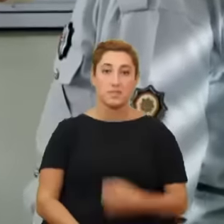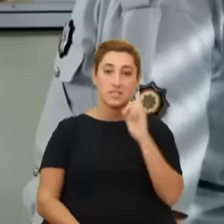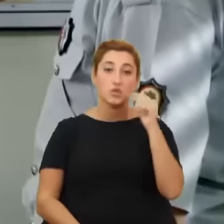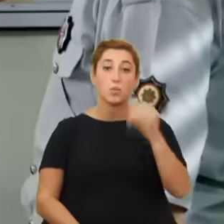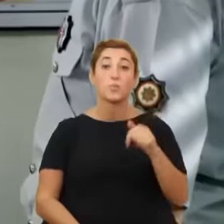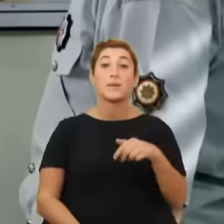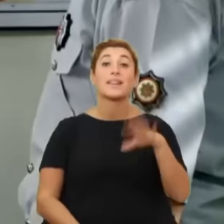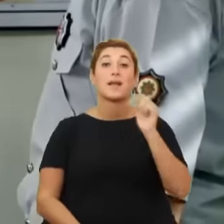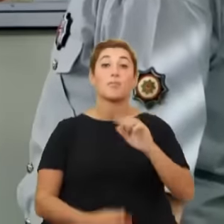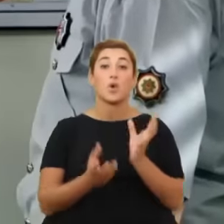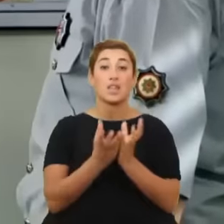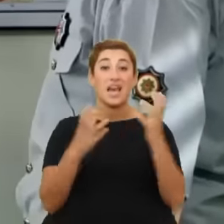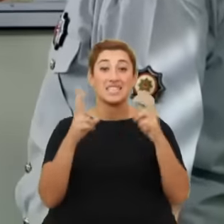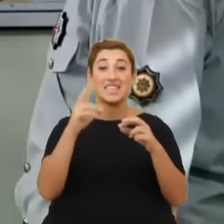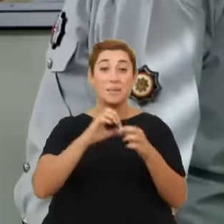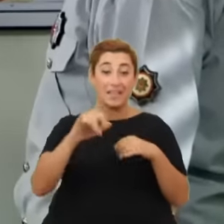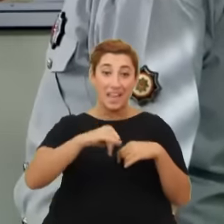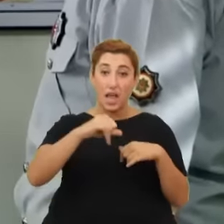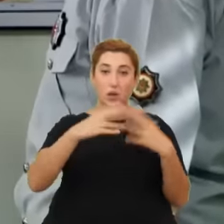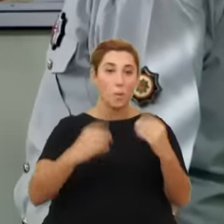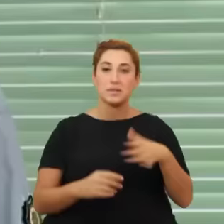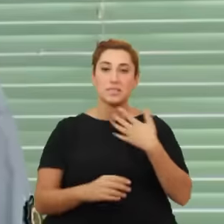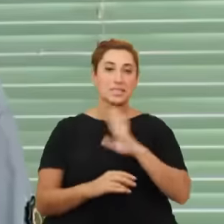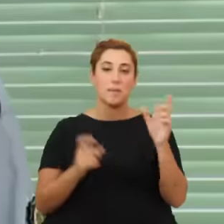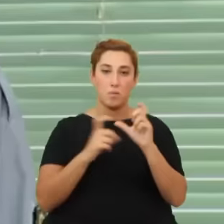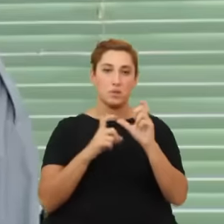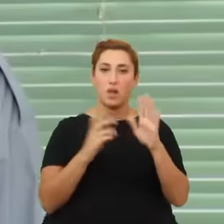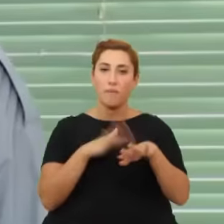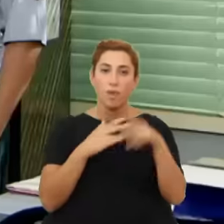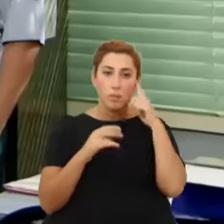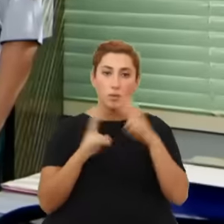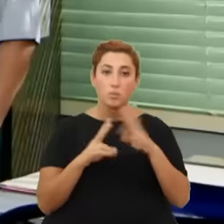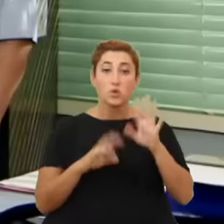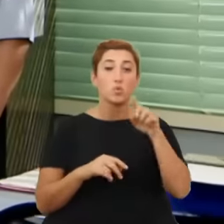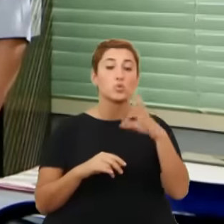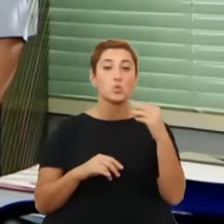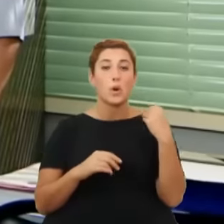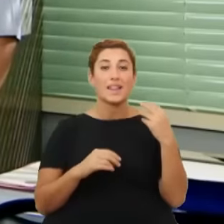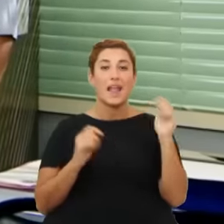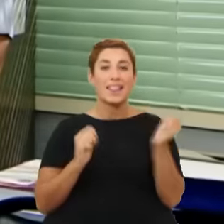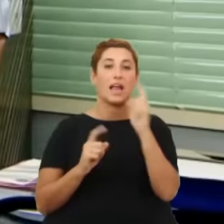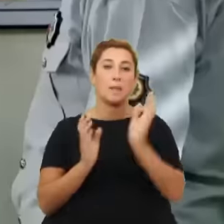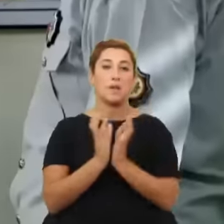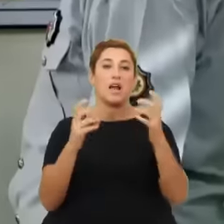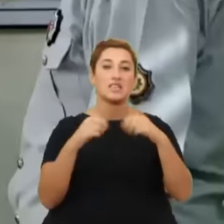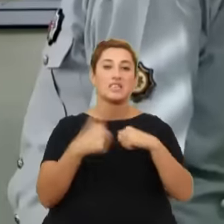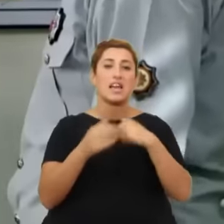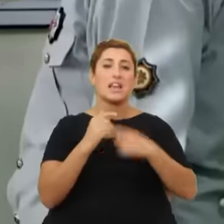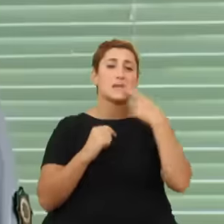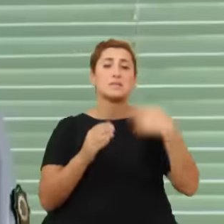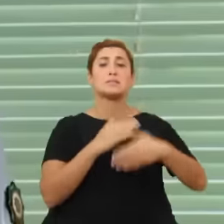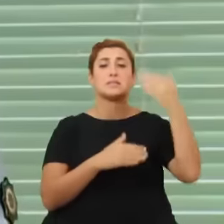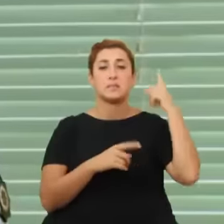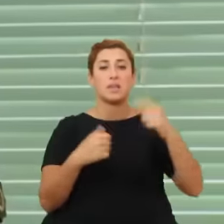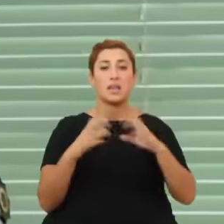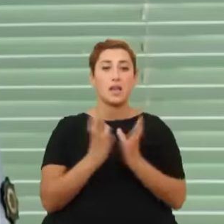Sadece buraya değil, bu kaseye 2 metreden fazla yakınlaşmanı istemiyorum Selahattin. Niye başkomiserim? Çünkü bu çok değerli bir kase. Tarihi eser niteliğinde bir